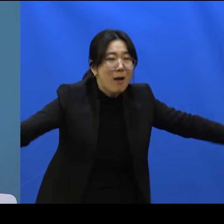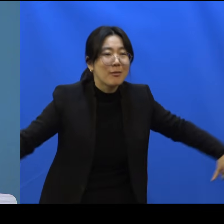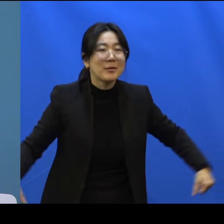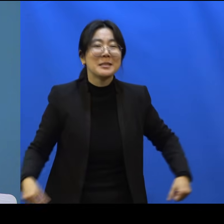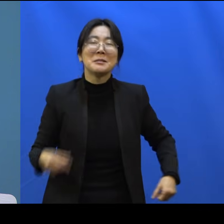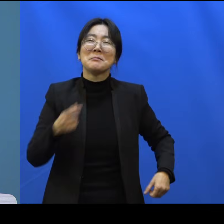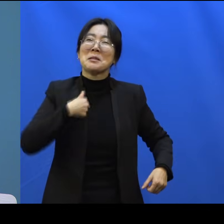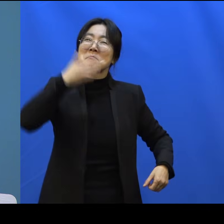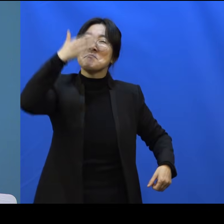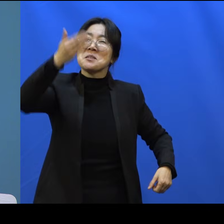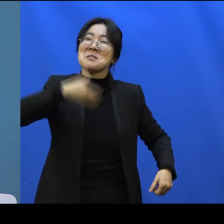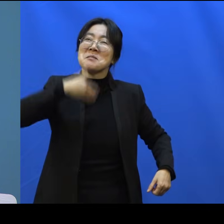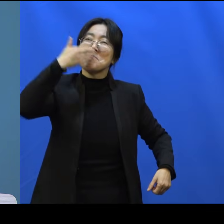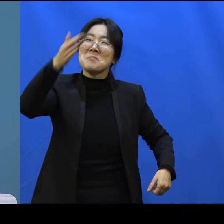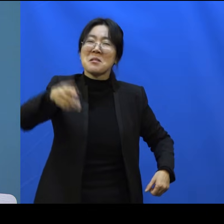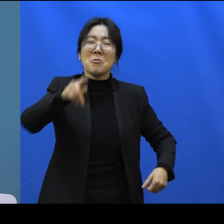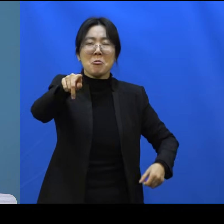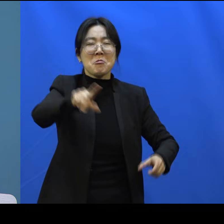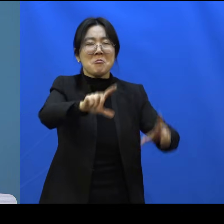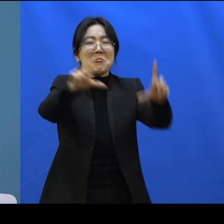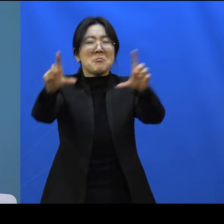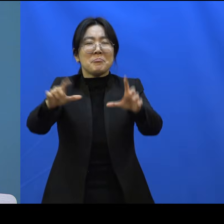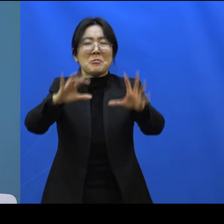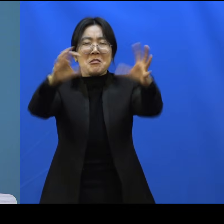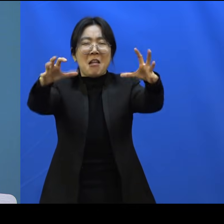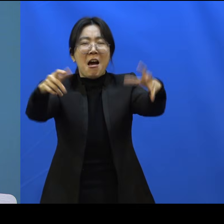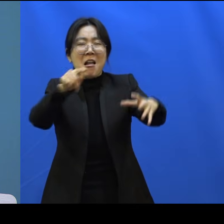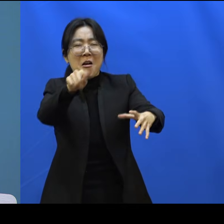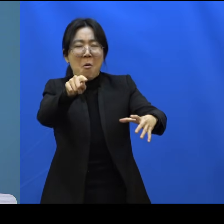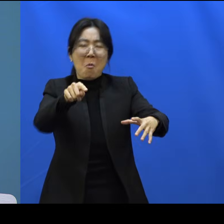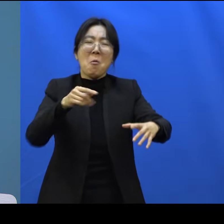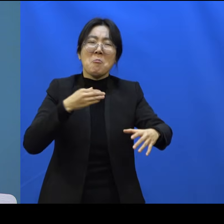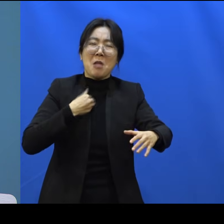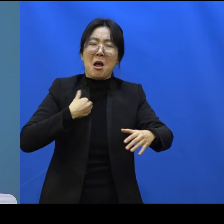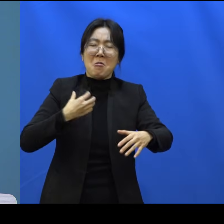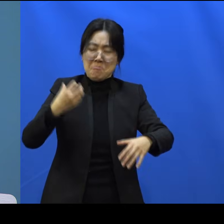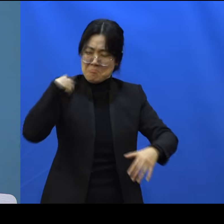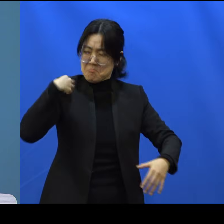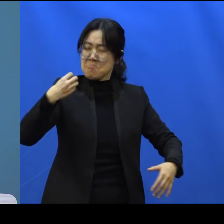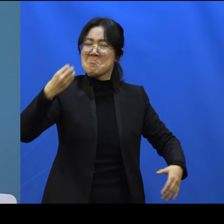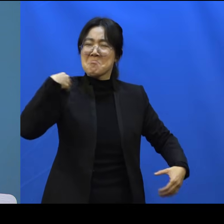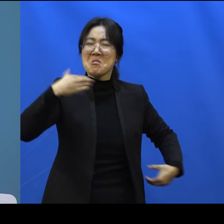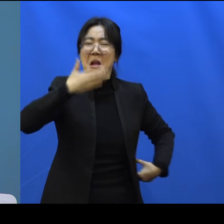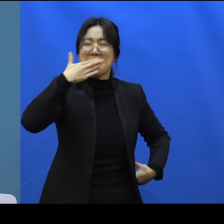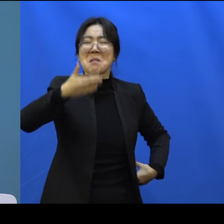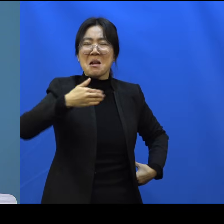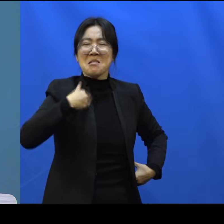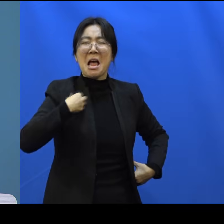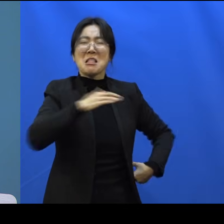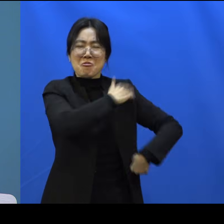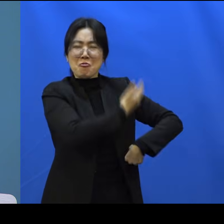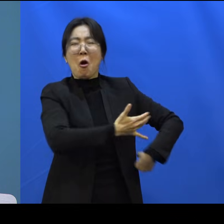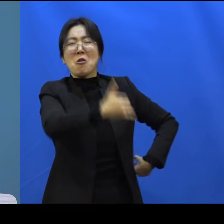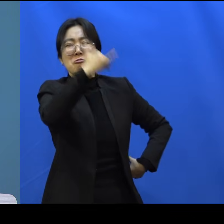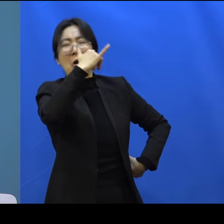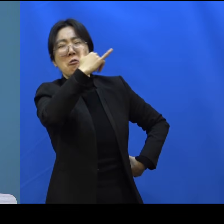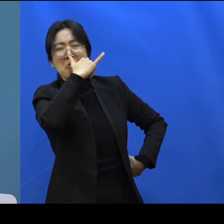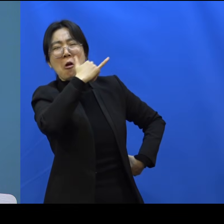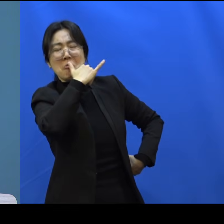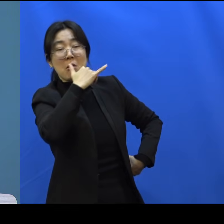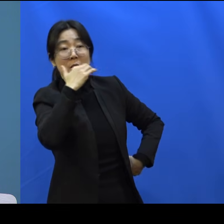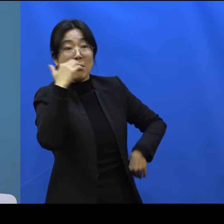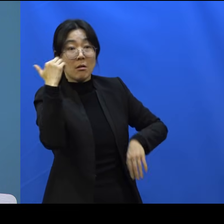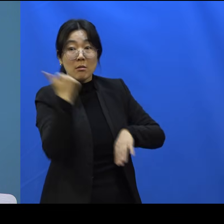이 나라를 살리겠다는 거죠. 히브리 민족을 일으켜보겠다는 거예요. 그런데 어떻게 보면 사람을 죽이고